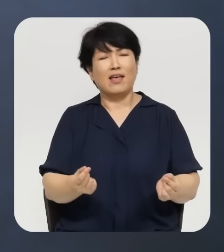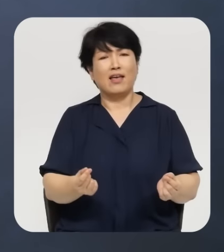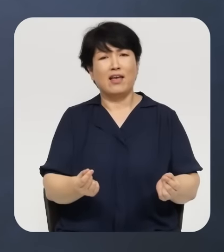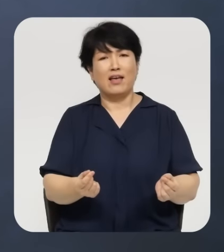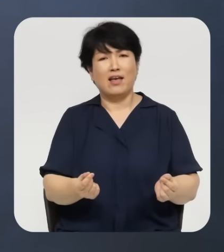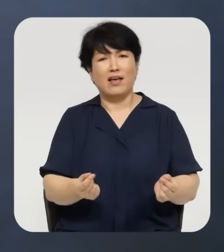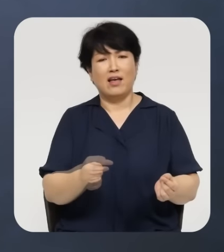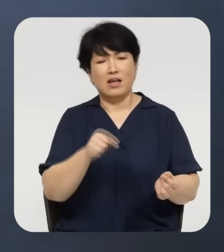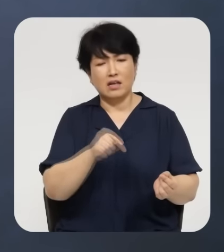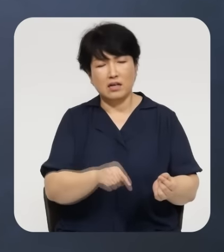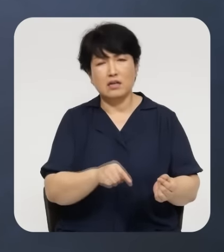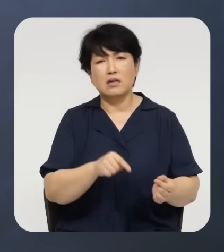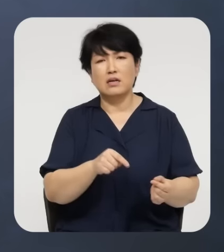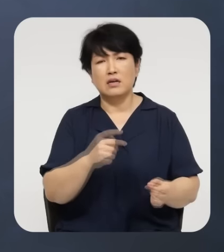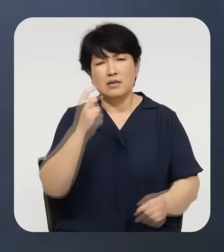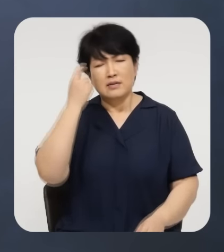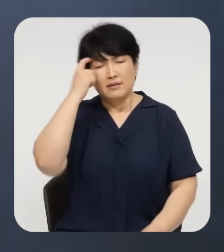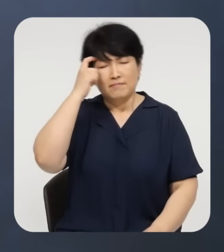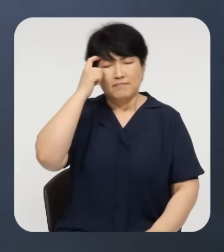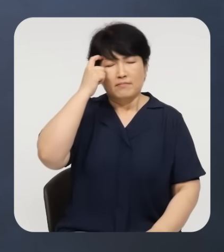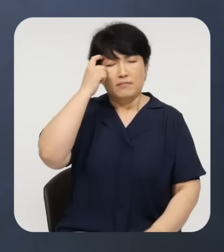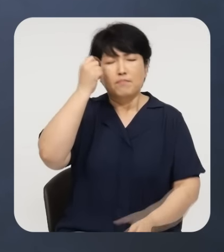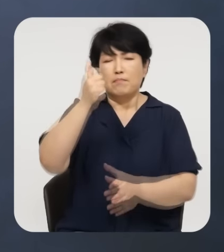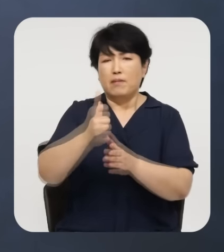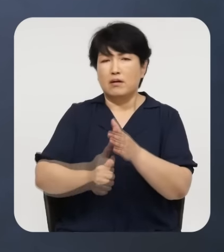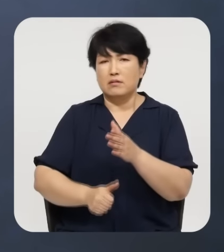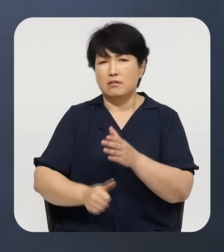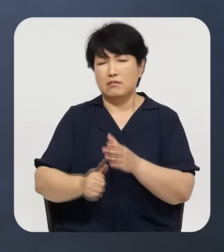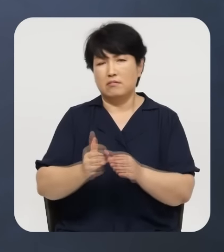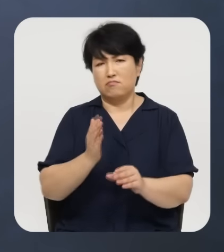지금 편집돼 있다 빠져 있다 이런 얘기야.